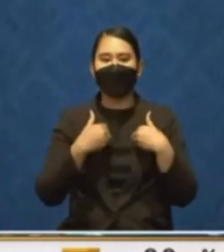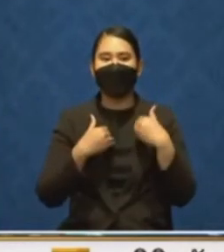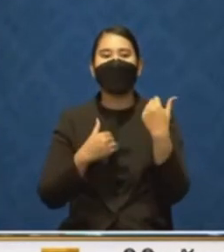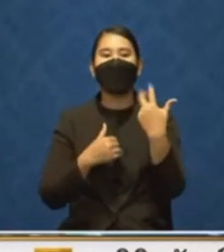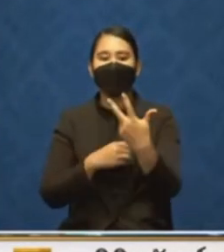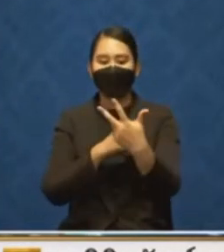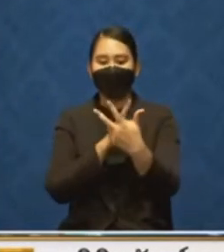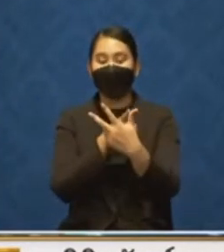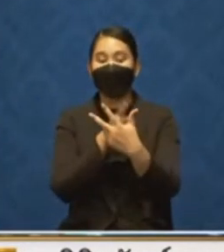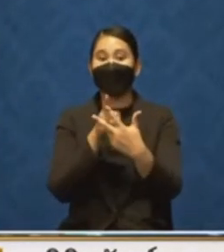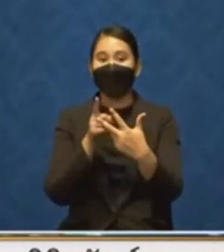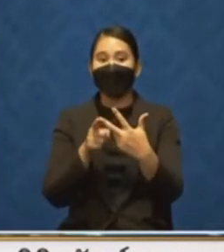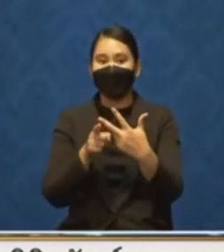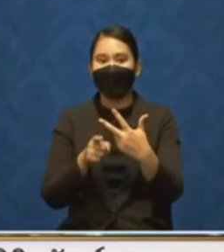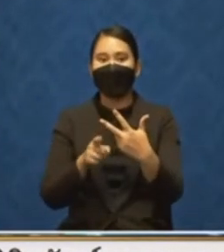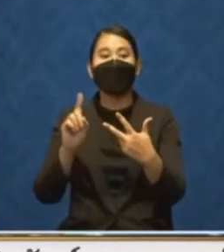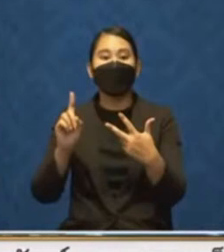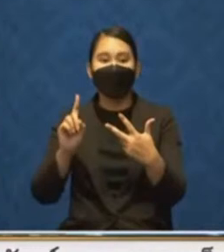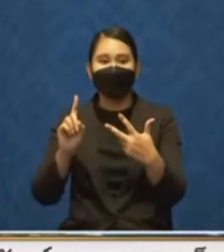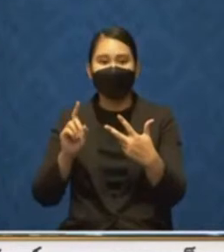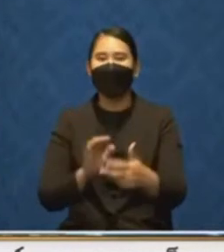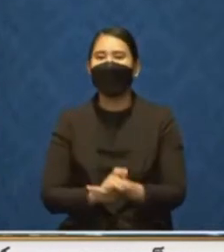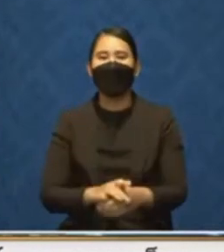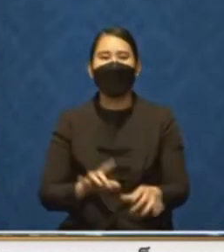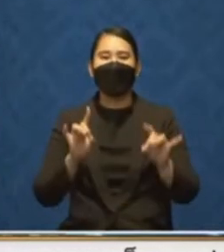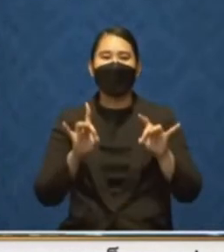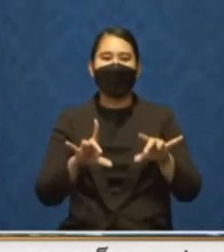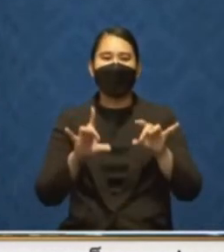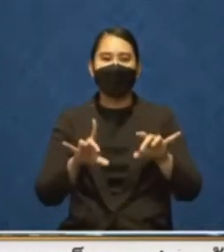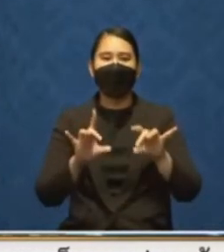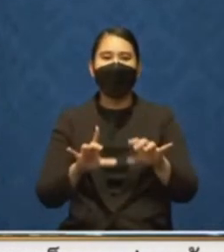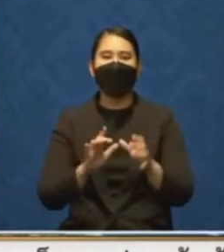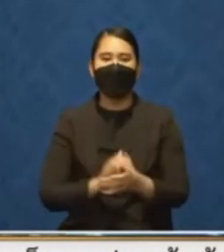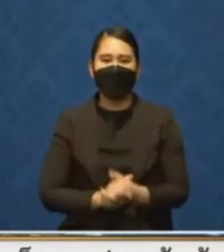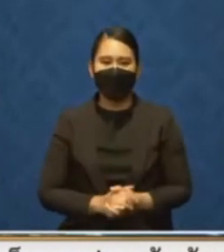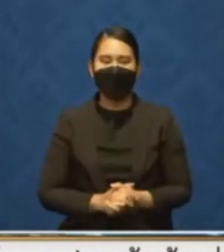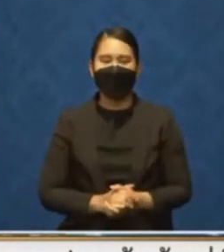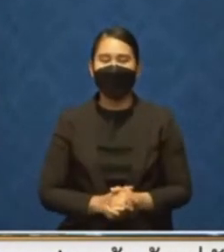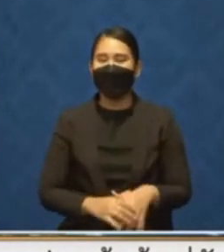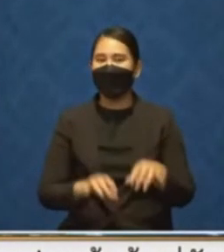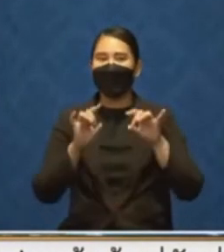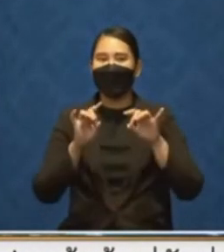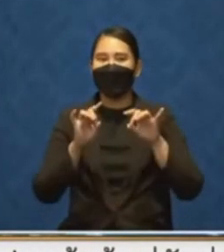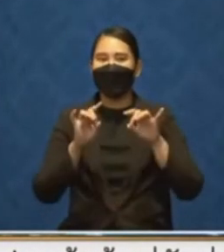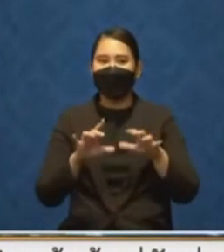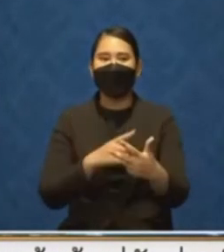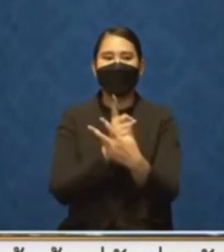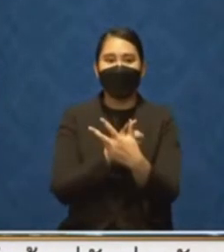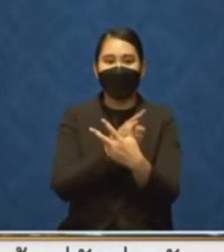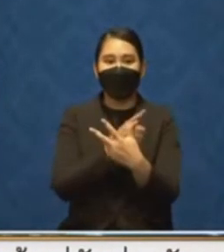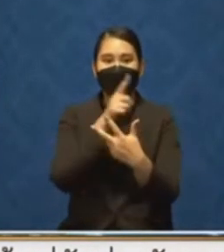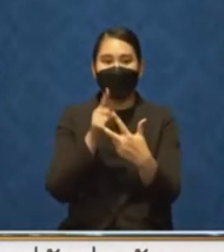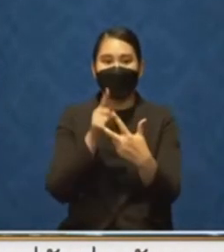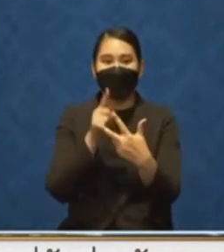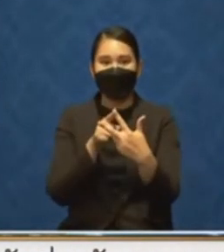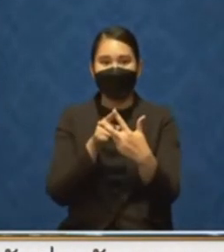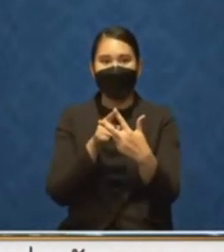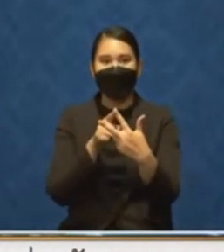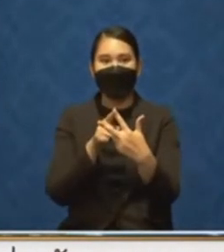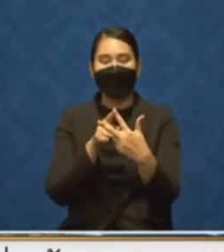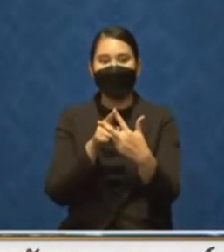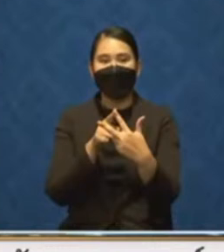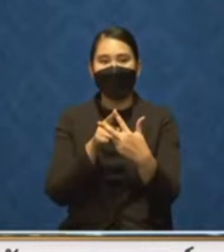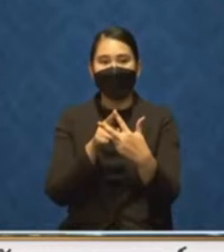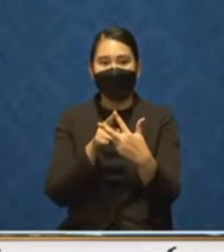ครับท่านคือตัวทำลายครับทำลายศักยภาพของประเทศคือแก่ที่ 1ทำลายศักยภาพของประเทศ